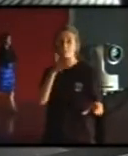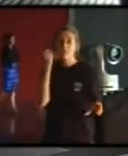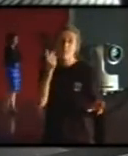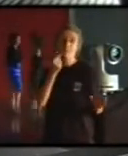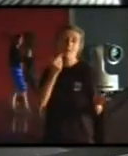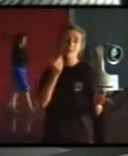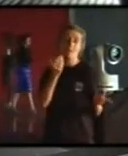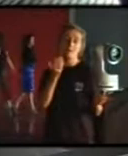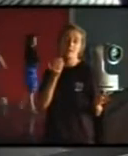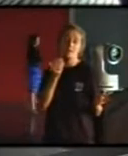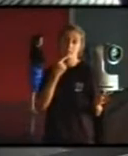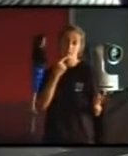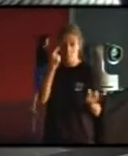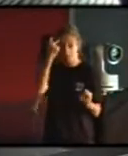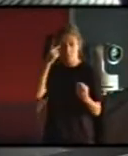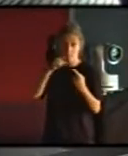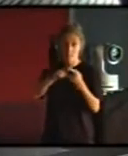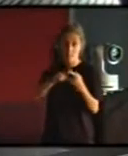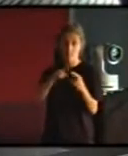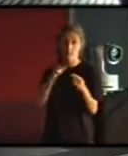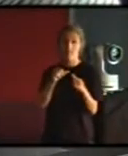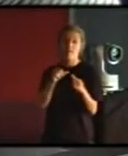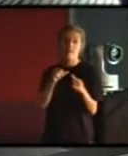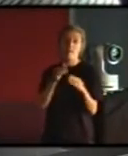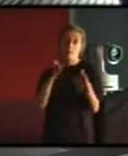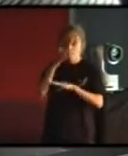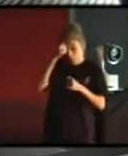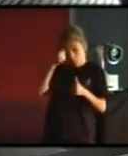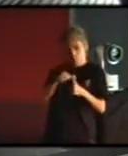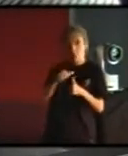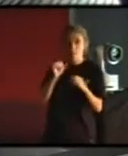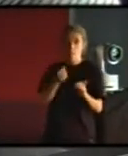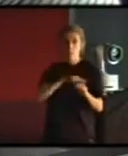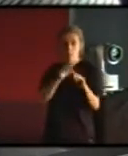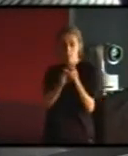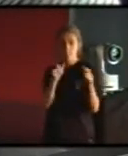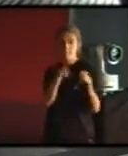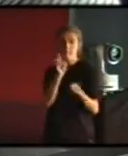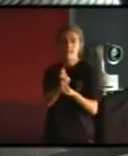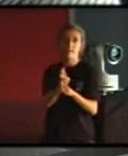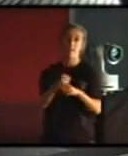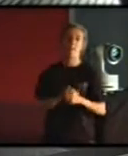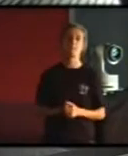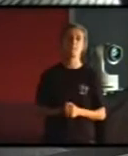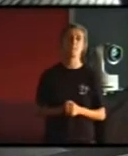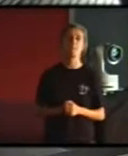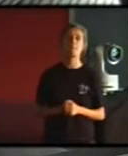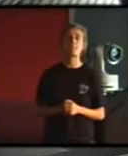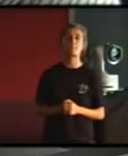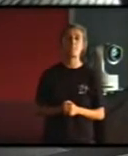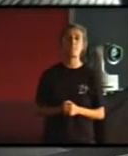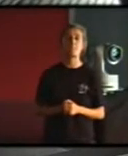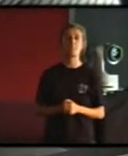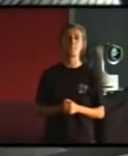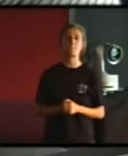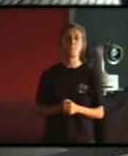le moment de mémoire de l'avenir. Et maintenant pour la substance, et ça c'est quelque chose de très